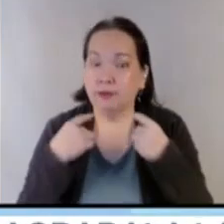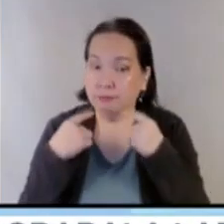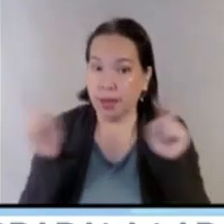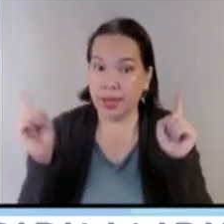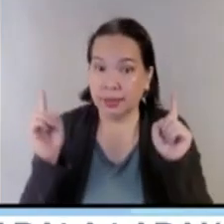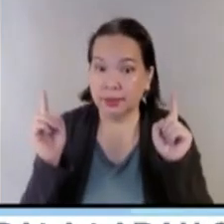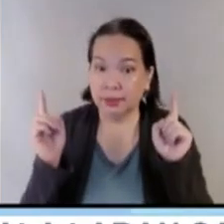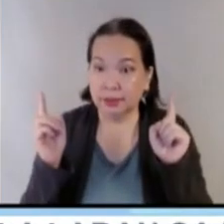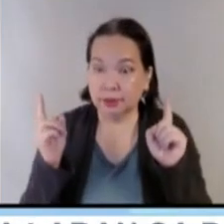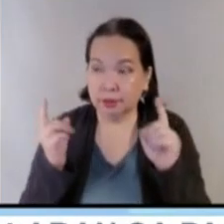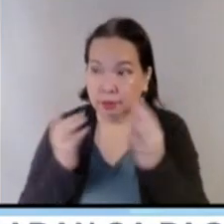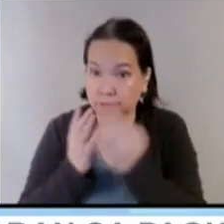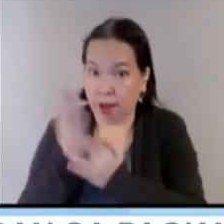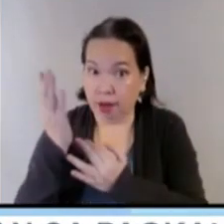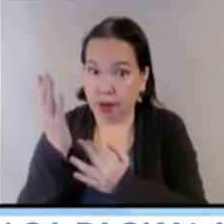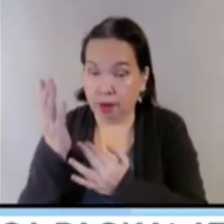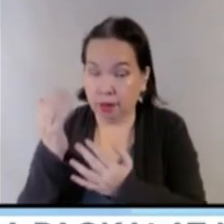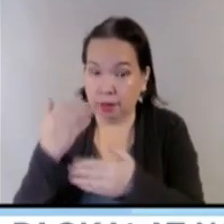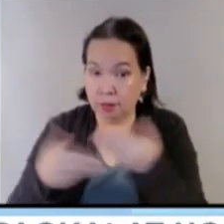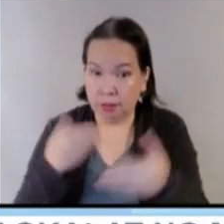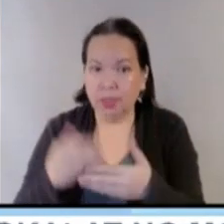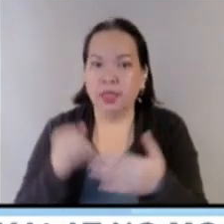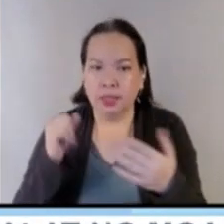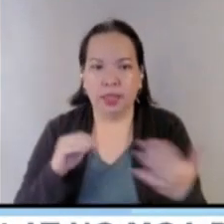masasampahan ng kaso sa